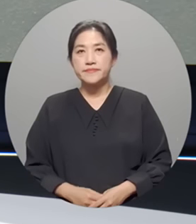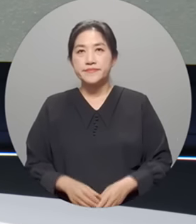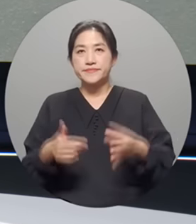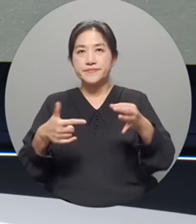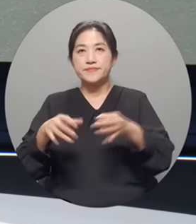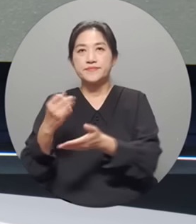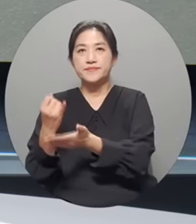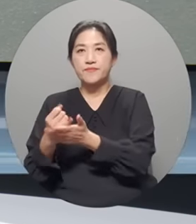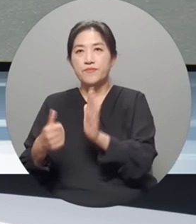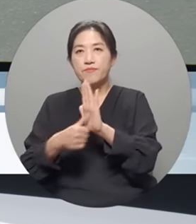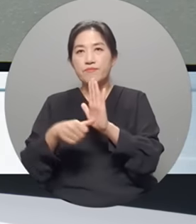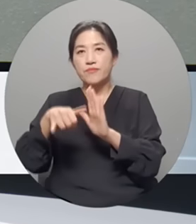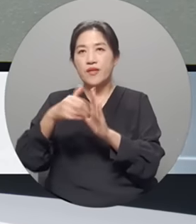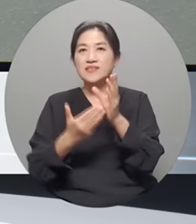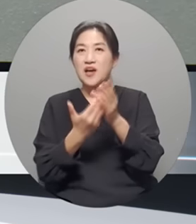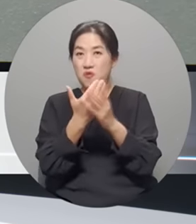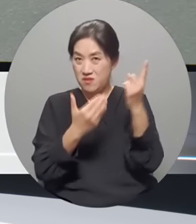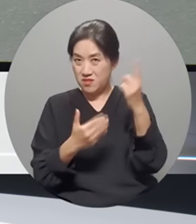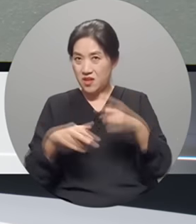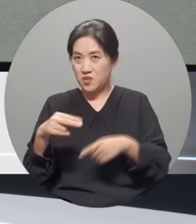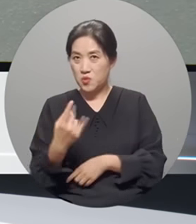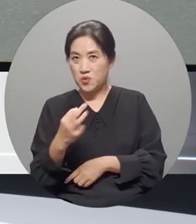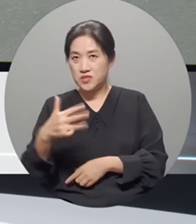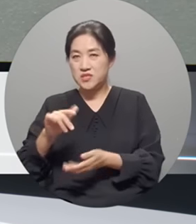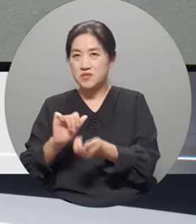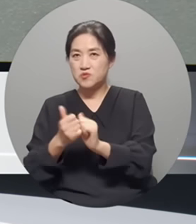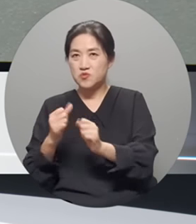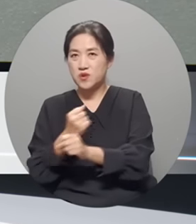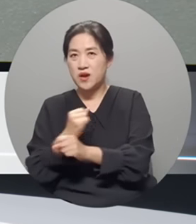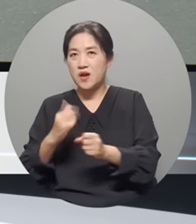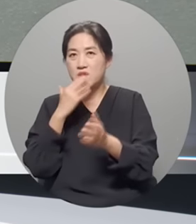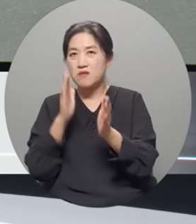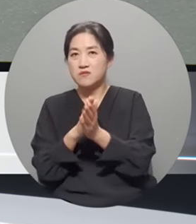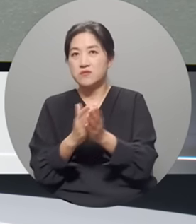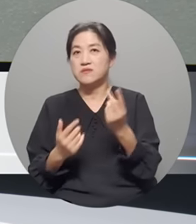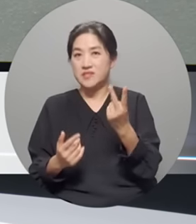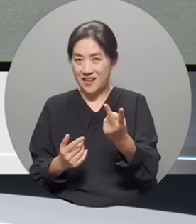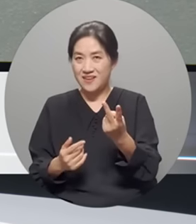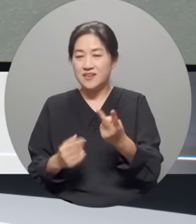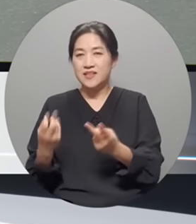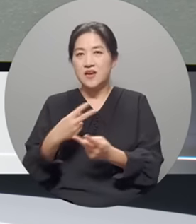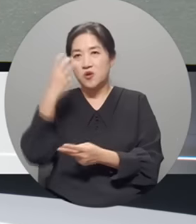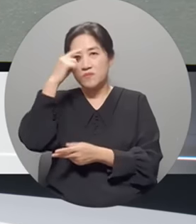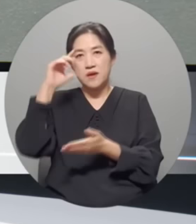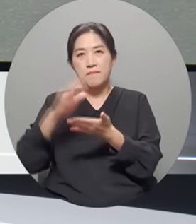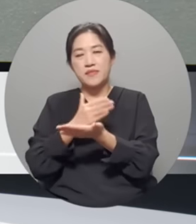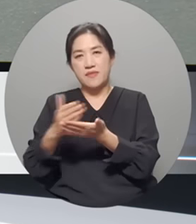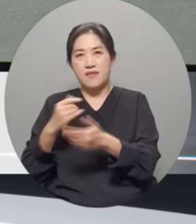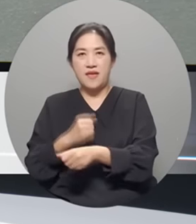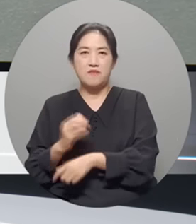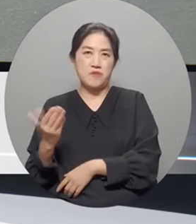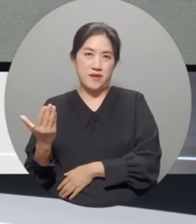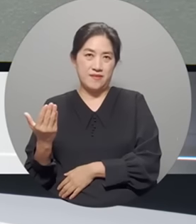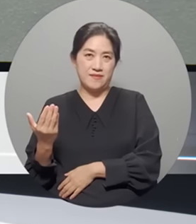김건희 여사의 명품백 사건에 이어 도이치모터스 주가 조작 연루 사건도 다시 검찰의 판단을 받게